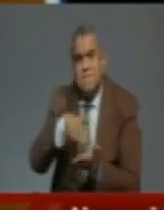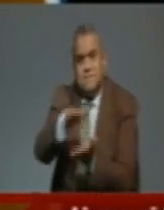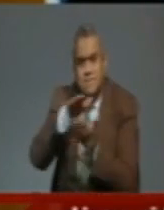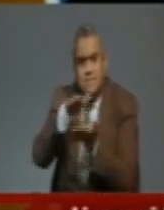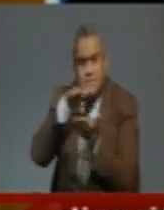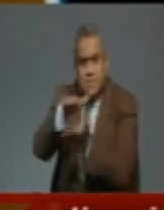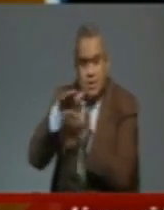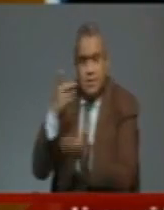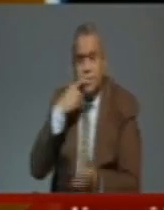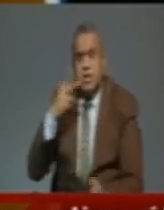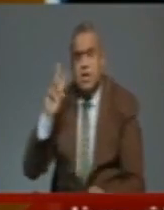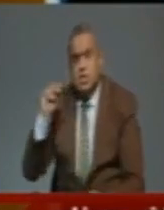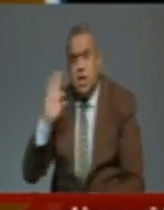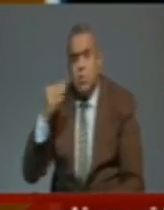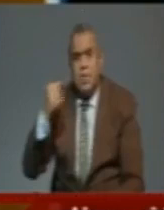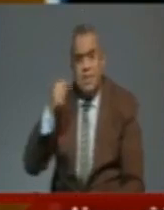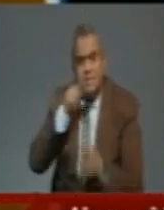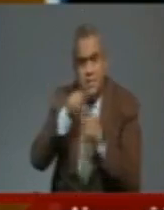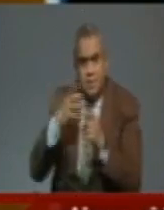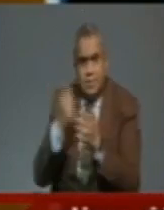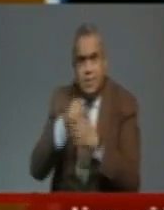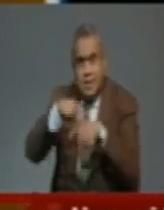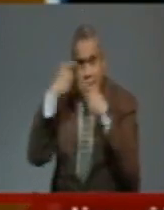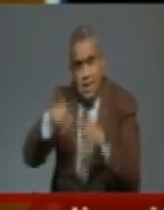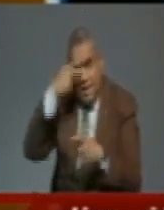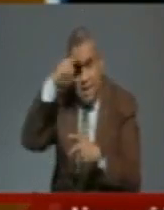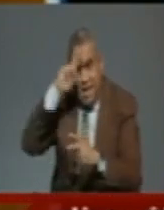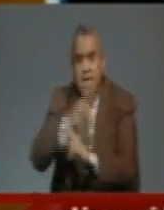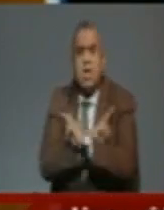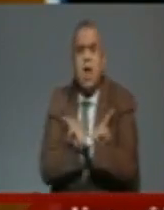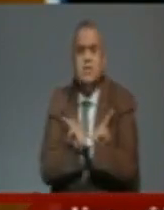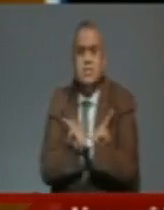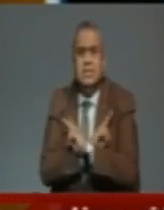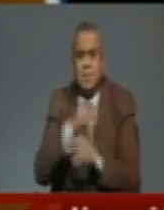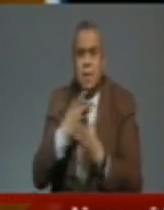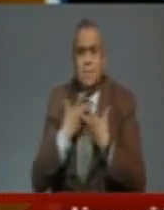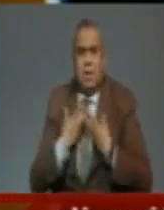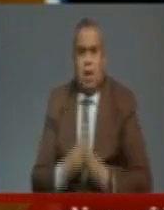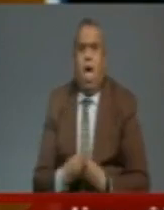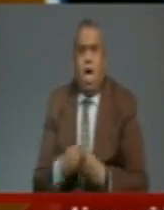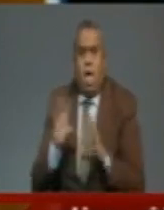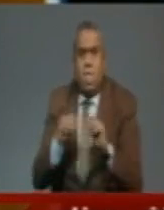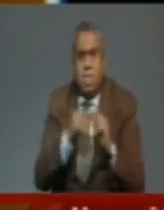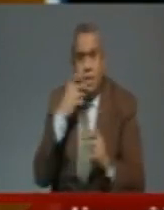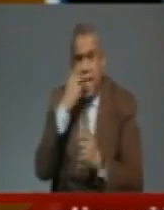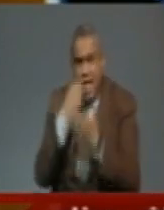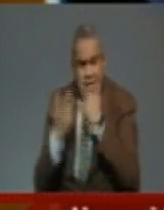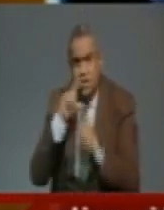يعني 20,000 حاويه فقط ترانزيت، دول نزلوا احنا فنم خدنا في الفتره اللي فاتت دي فقط. وانا